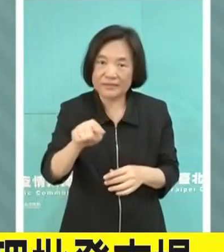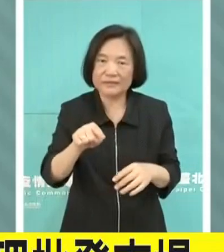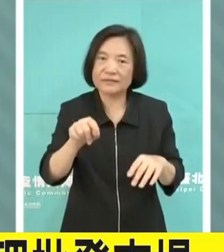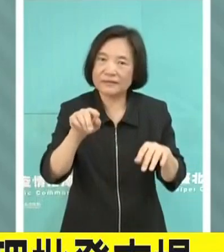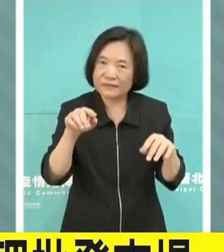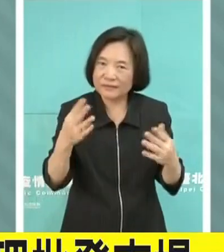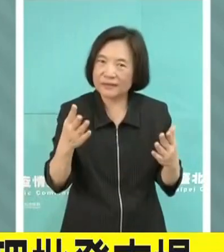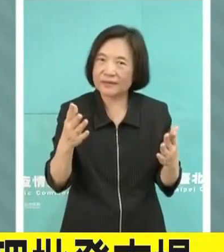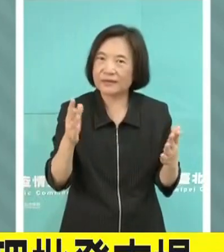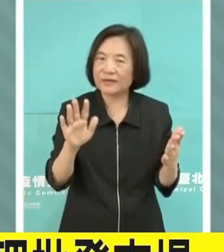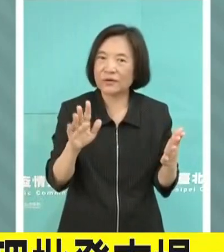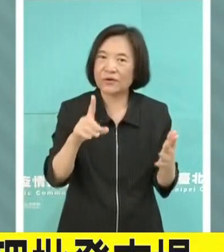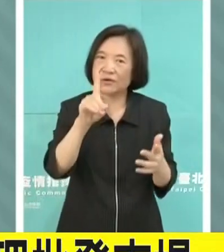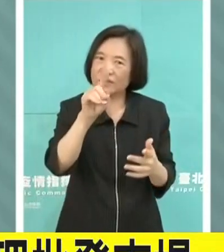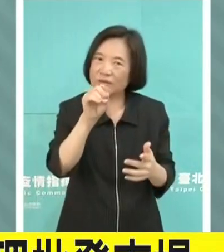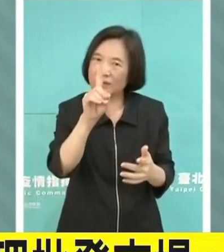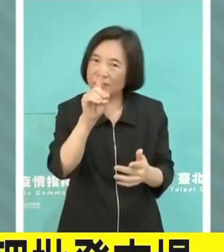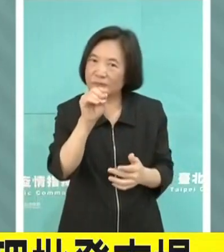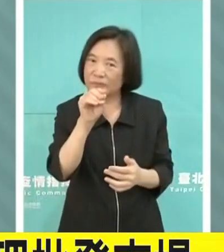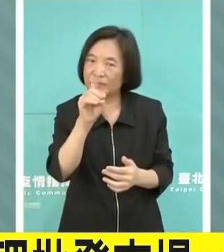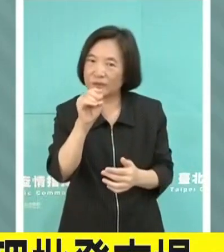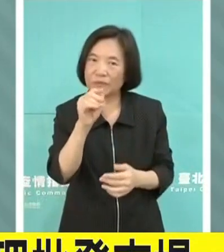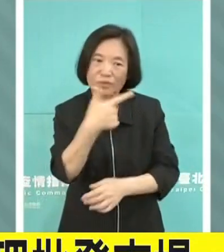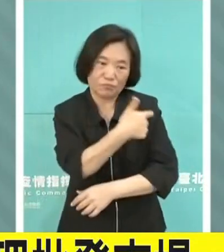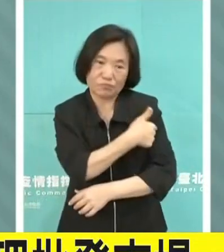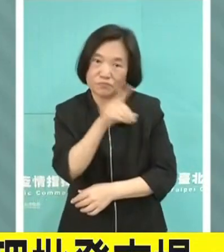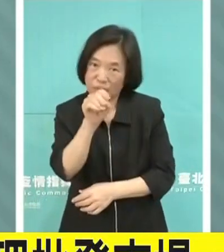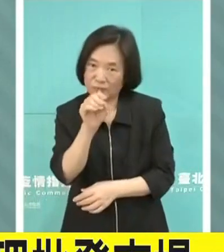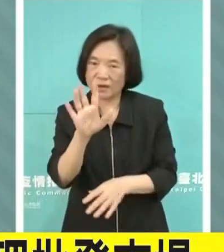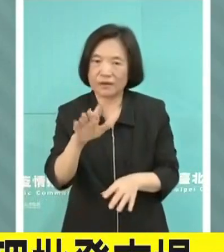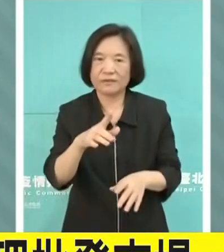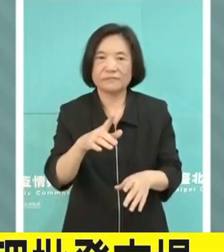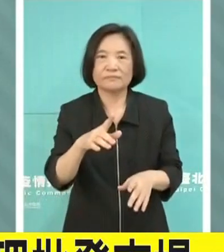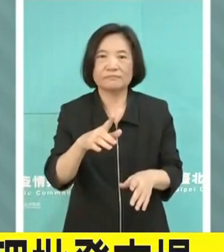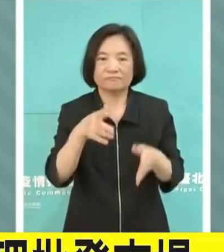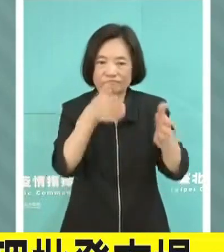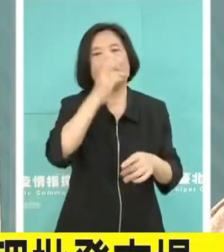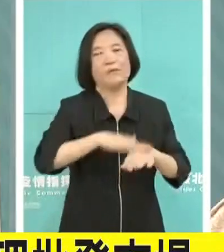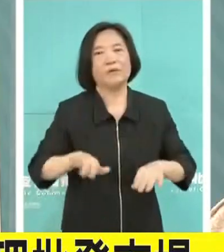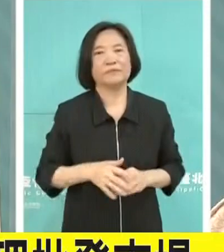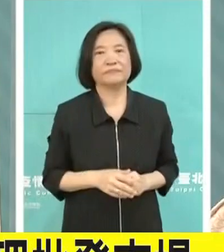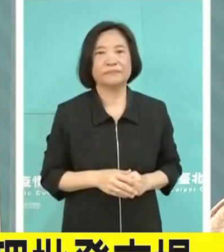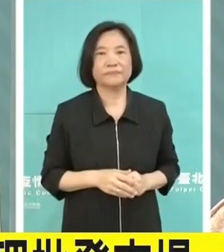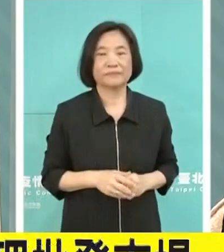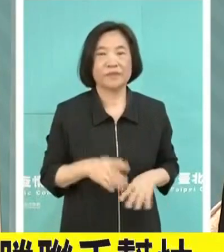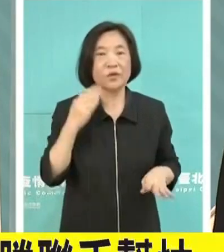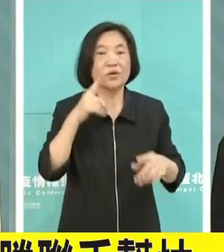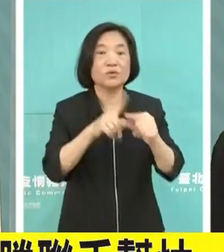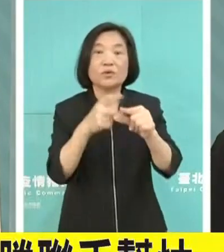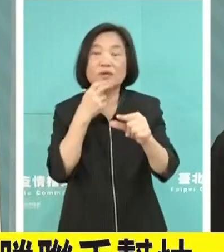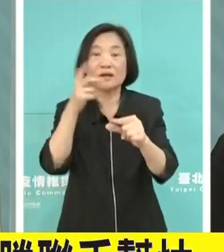大概10000剂，你知道哈，就全部来处理这些批发市场。既